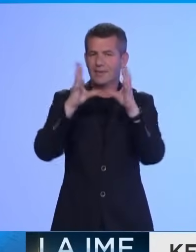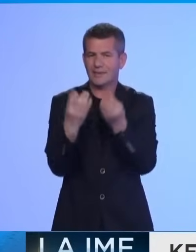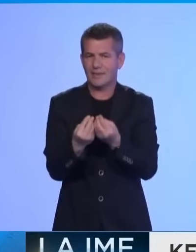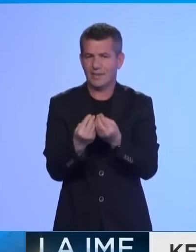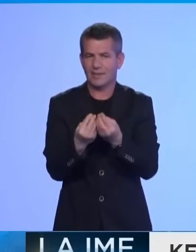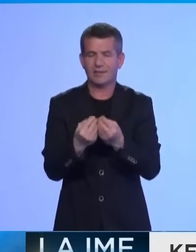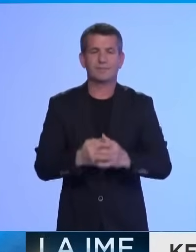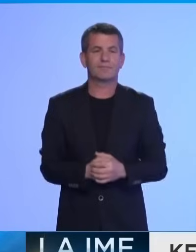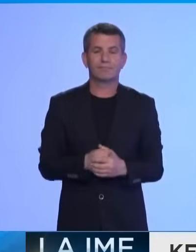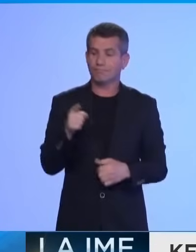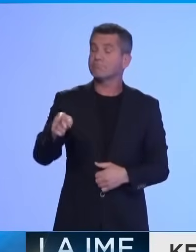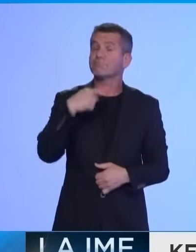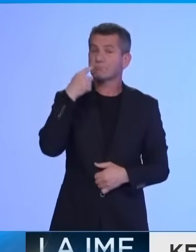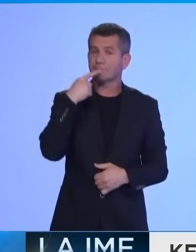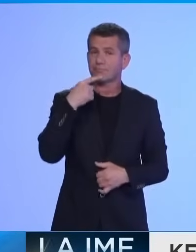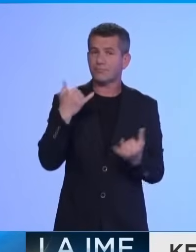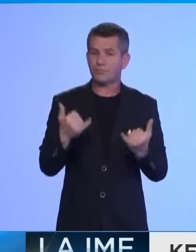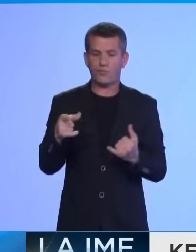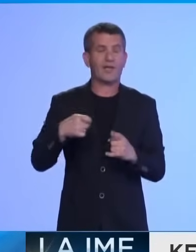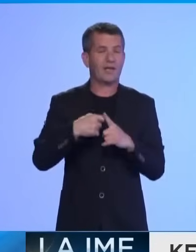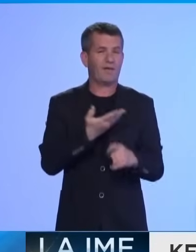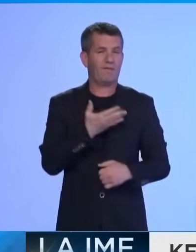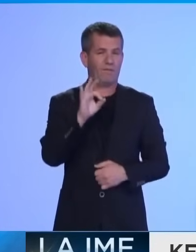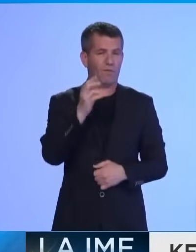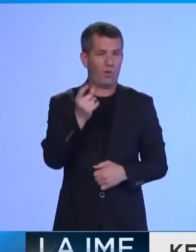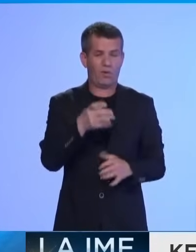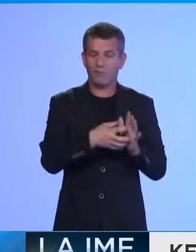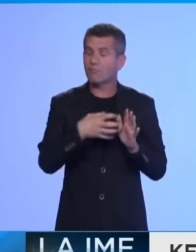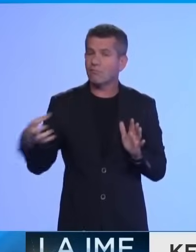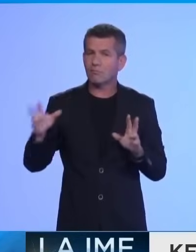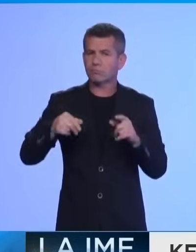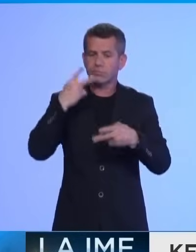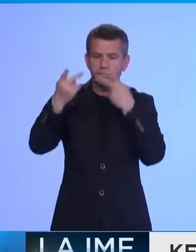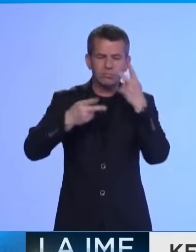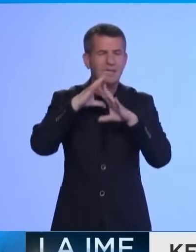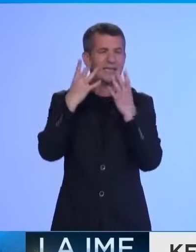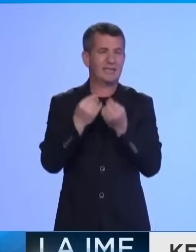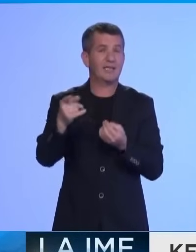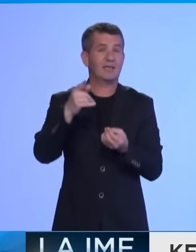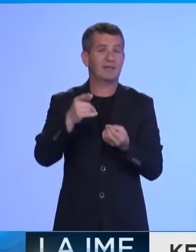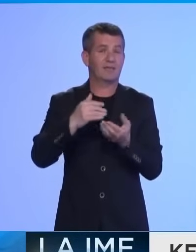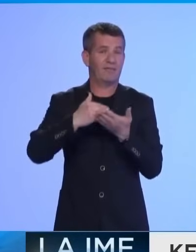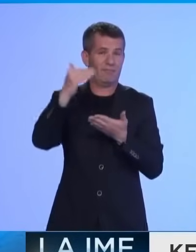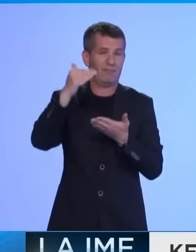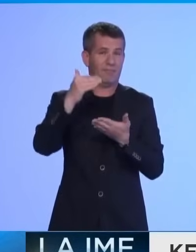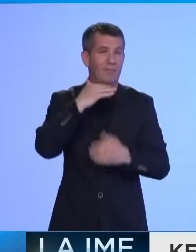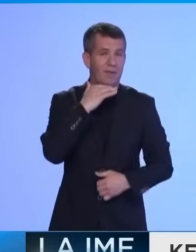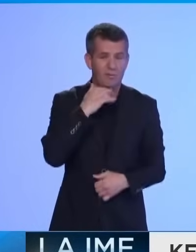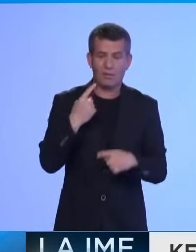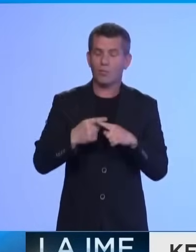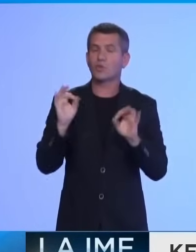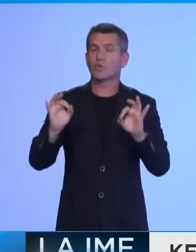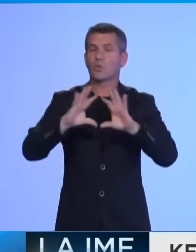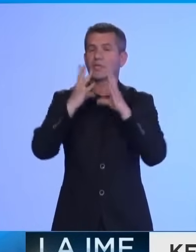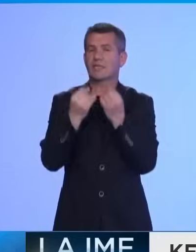e sigurisë. Ai ka vlerësuar se KFOR-i vazhdimisht monitoron të gjitha zhvillimet në veri për të siguruar një mjedis të sigurt për të